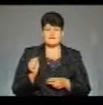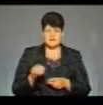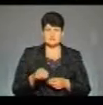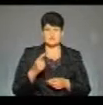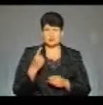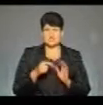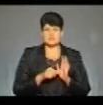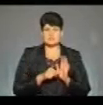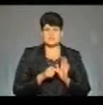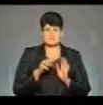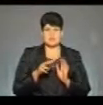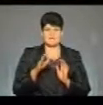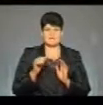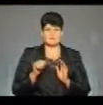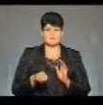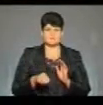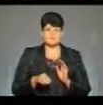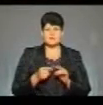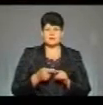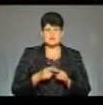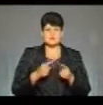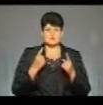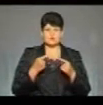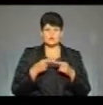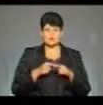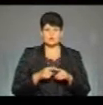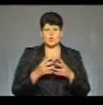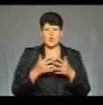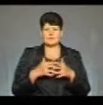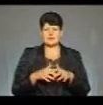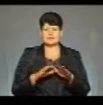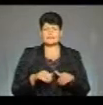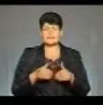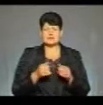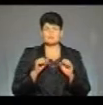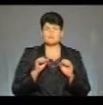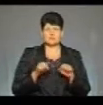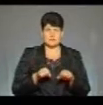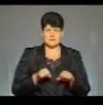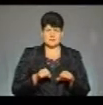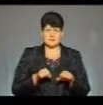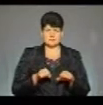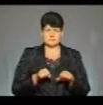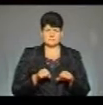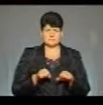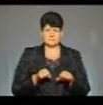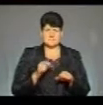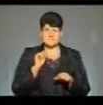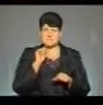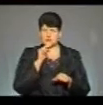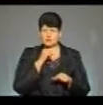6 мегаватт. Це високотехнологічне обладнання, яке дасть можливість